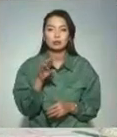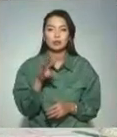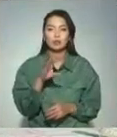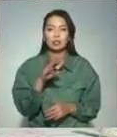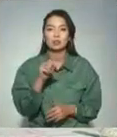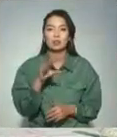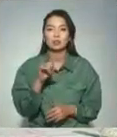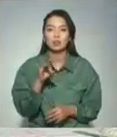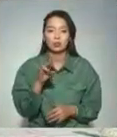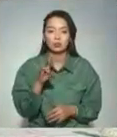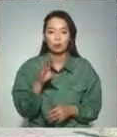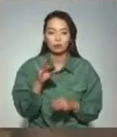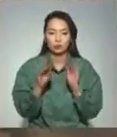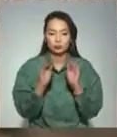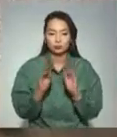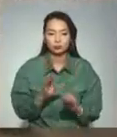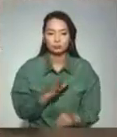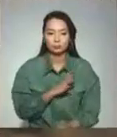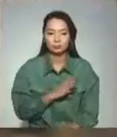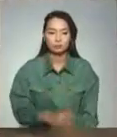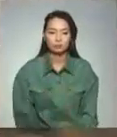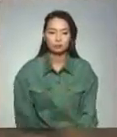Виктор Татарович жасапты.